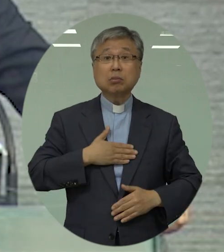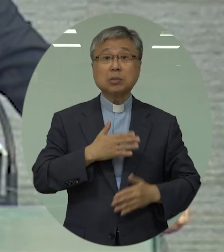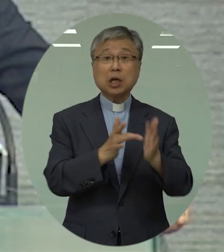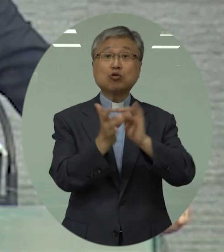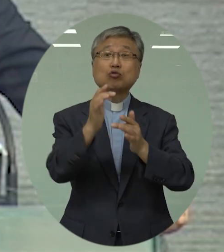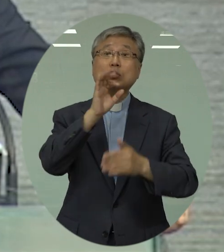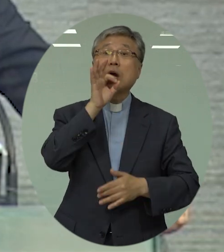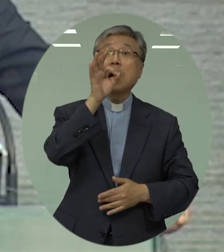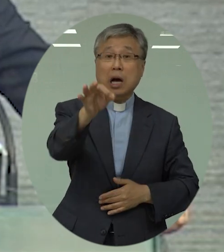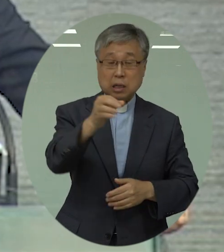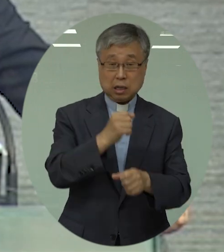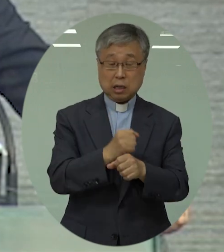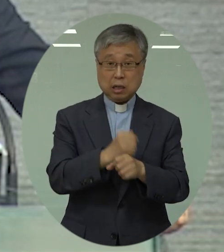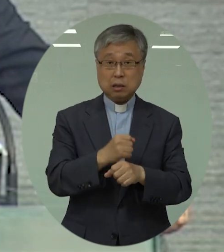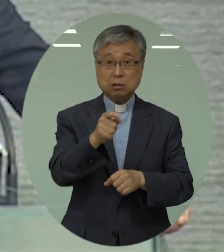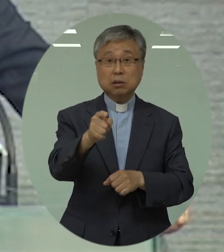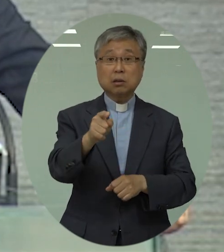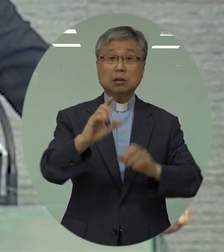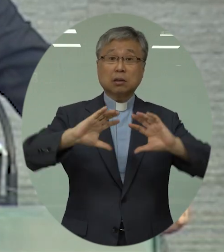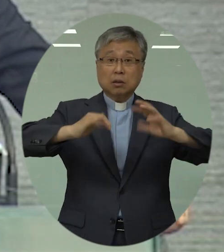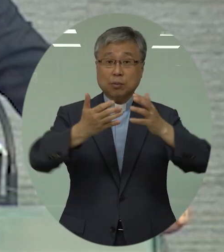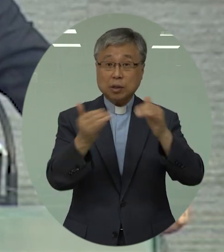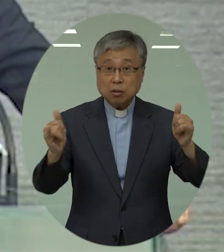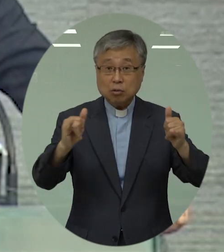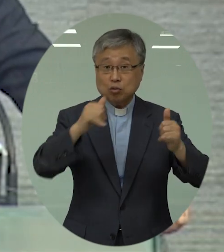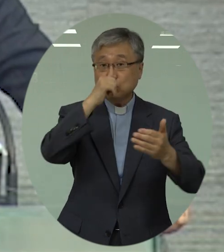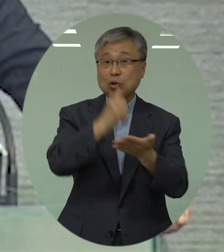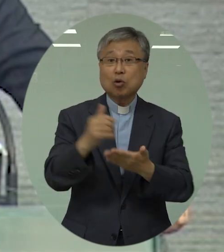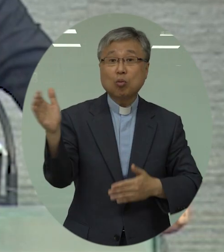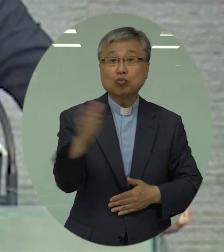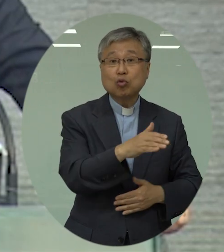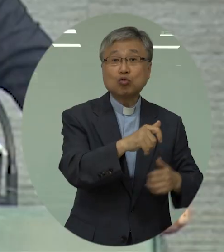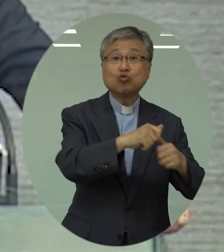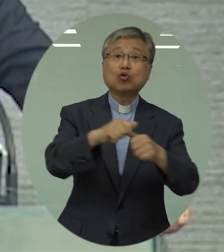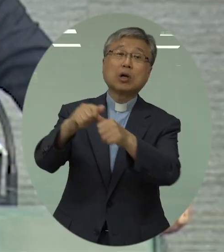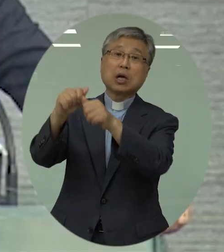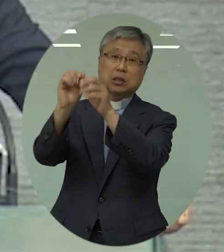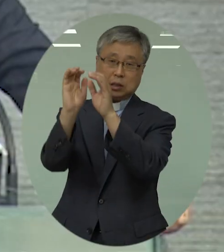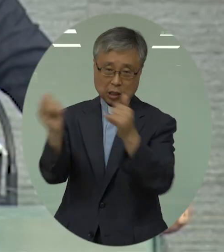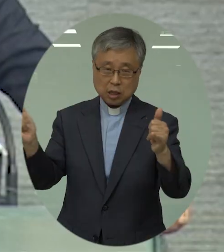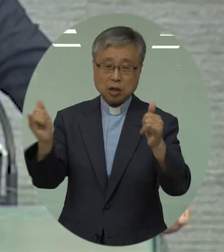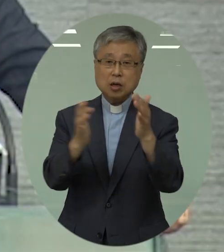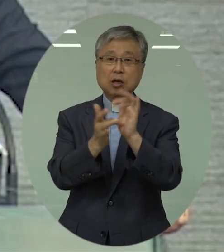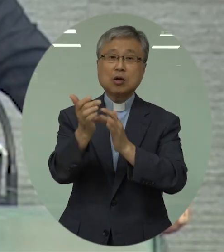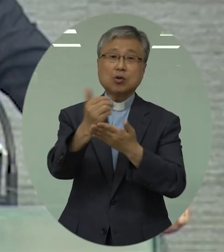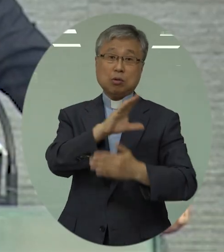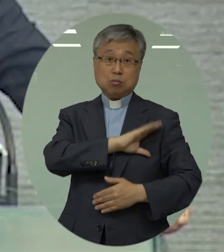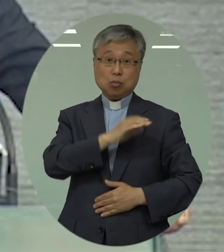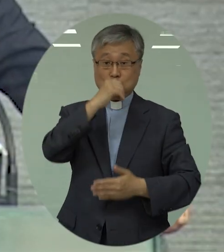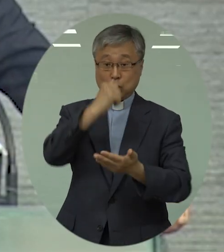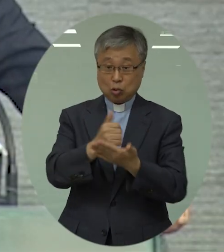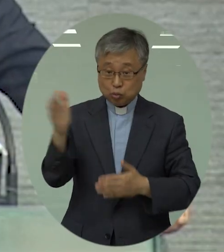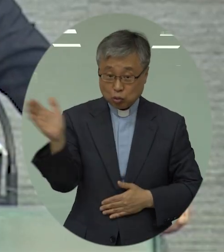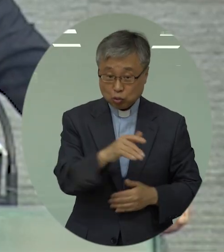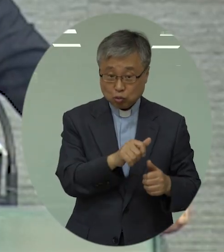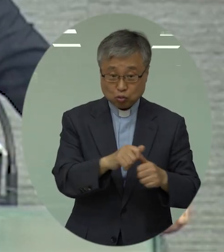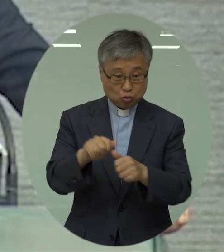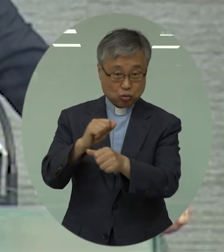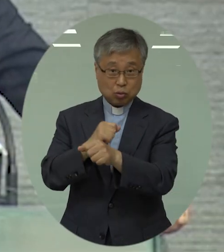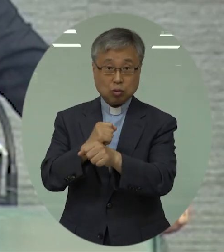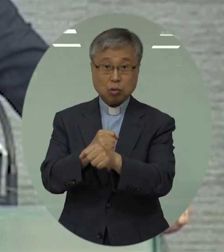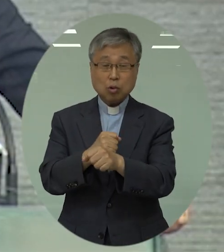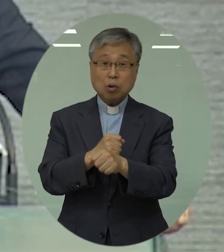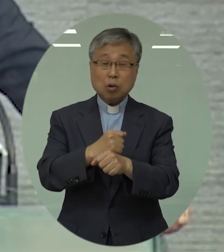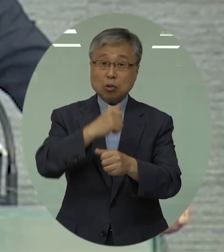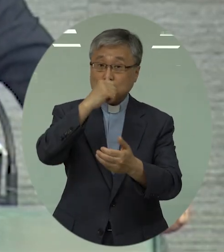자기 백성을 죄에서 구원할 자이라 그랬단 말이에요. 죄에서 구원할 자. 예수 이름은 죄에서 구원하는. 죄에서 예수님이